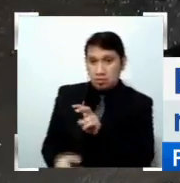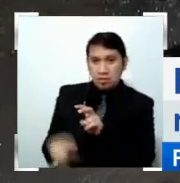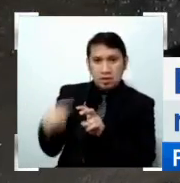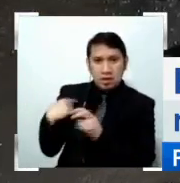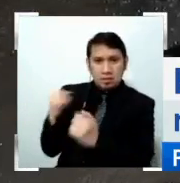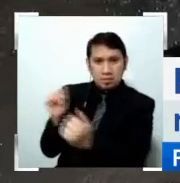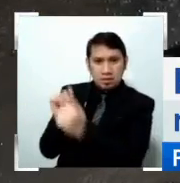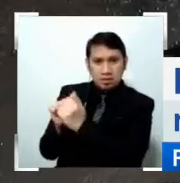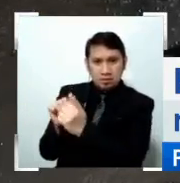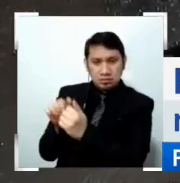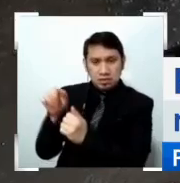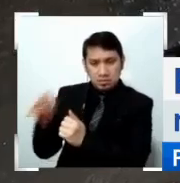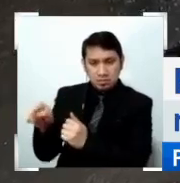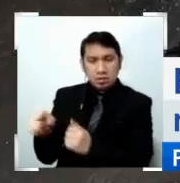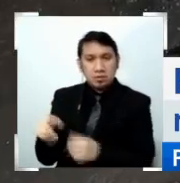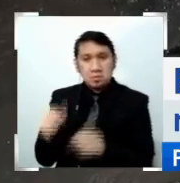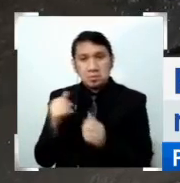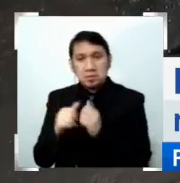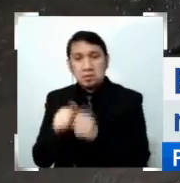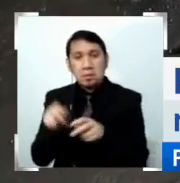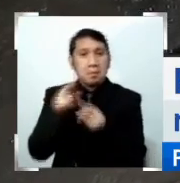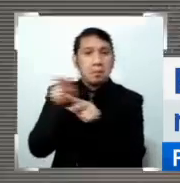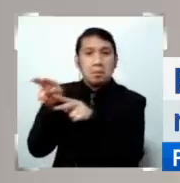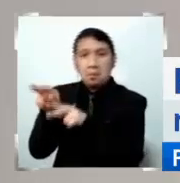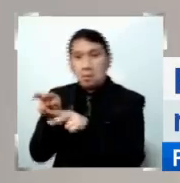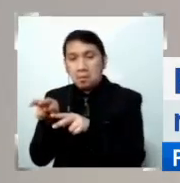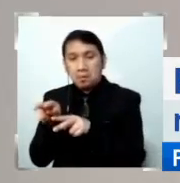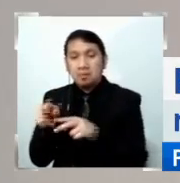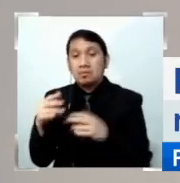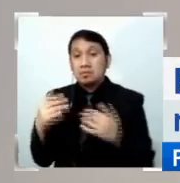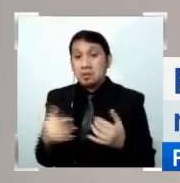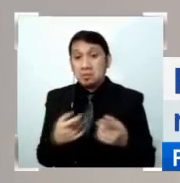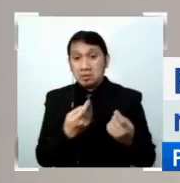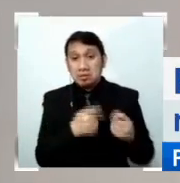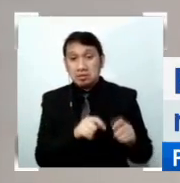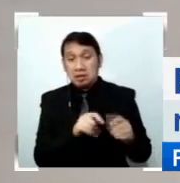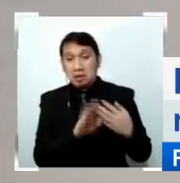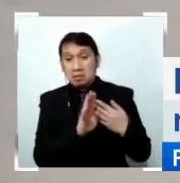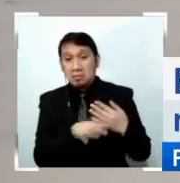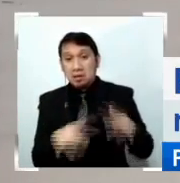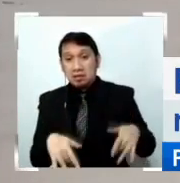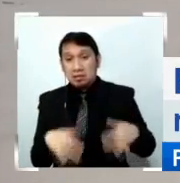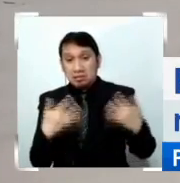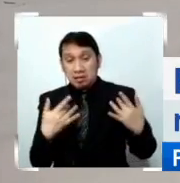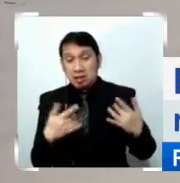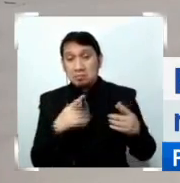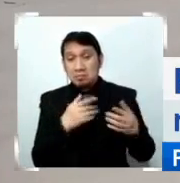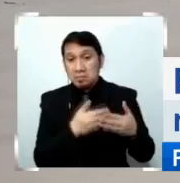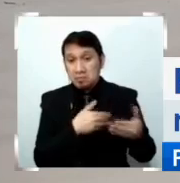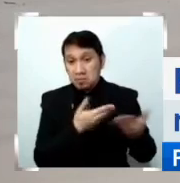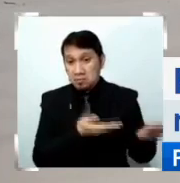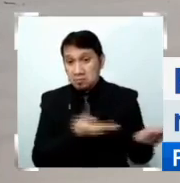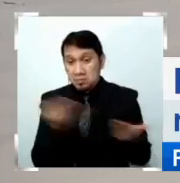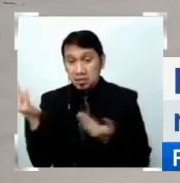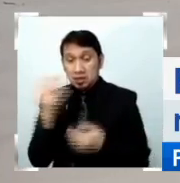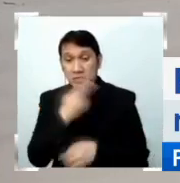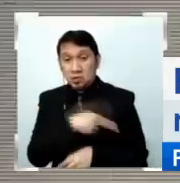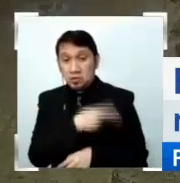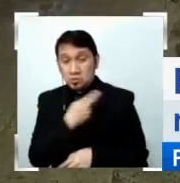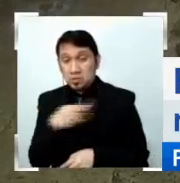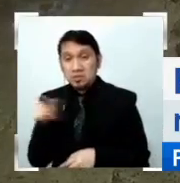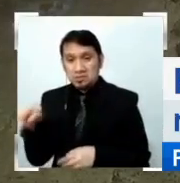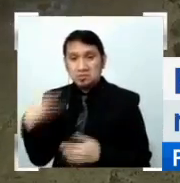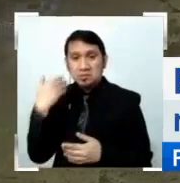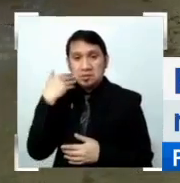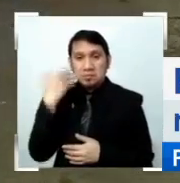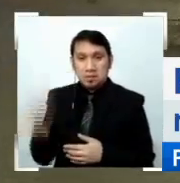salarin na nagsilbing lookout. Sinubukan pang i-revive si Cruz ng mga taga-barangay bago isinugod sa ospital kung saan siya binawian ng